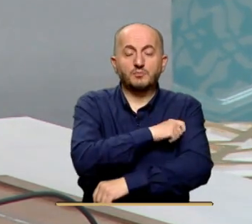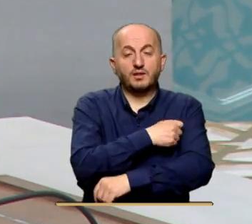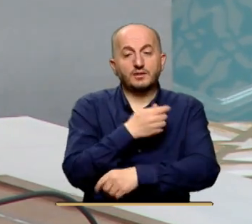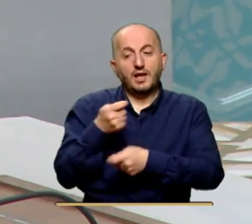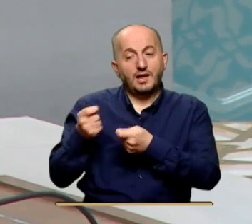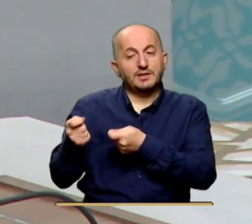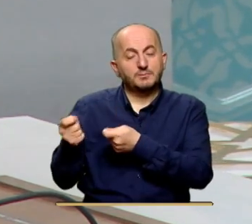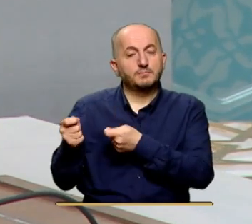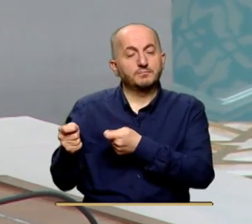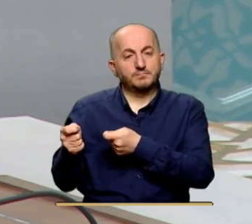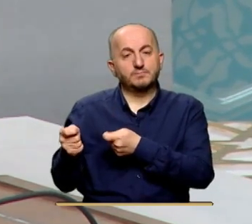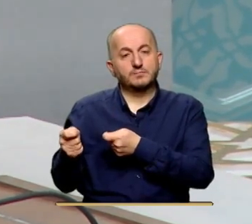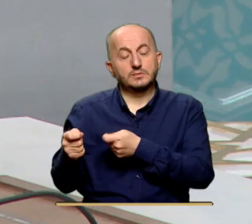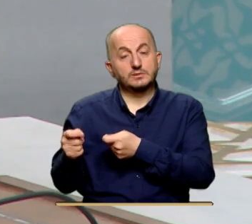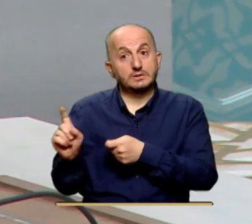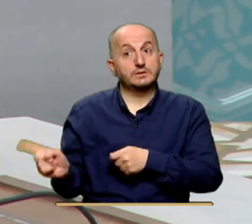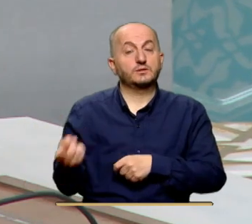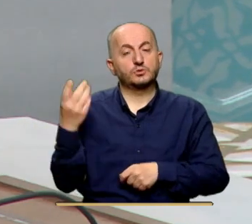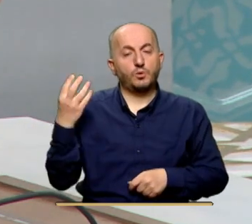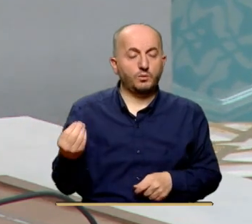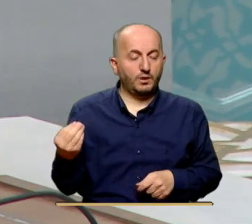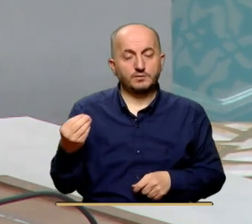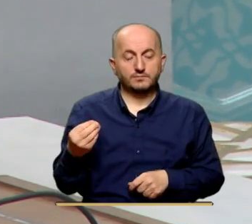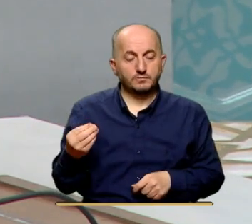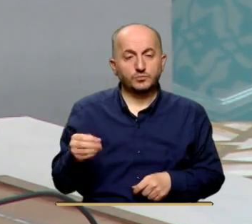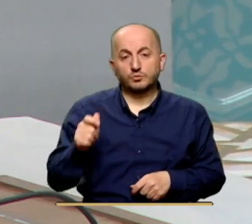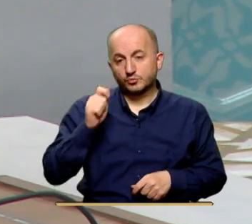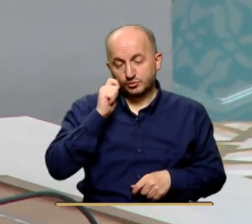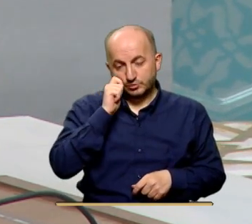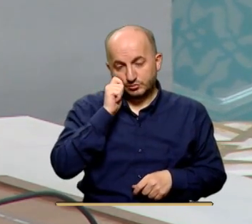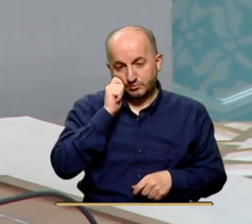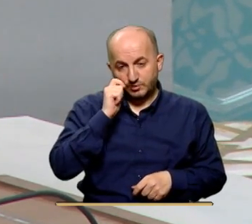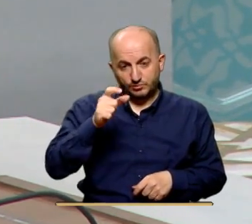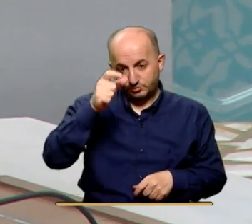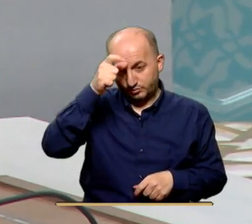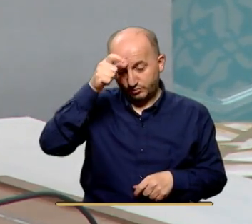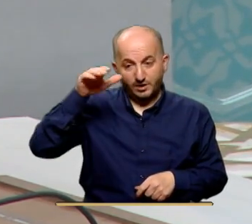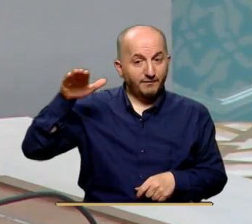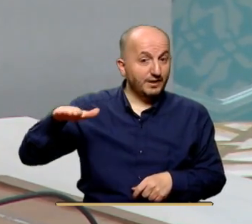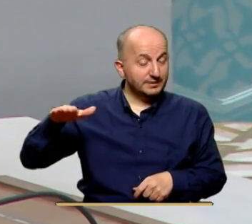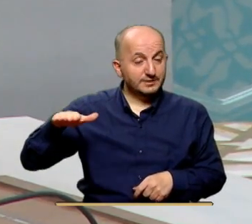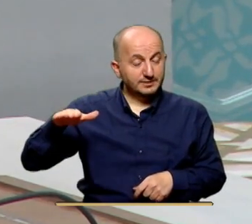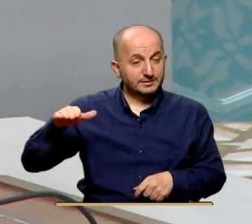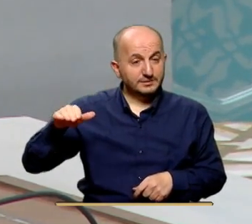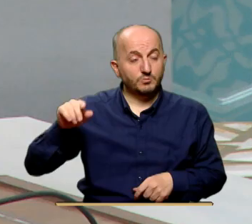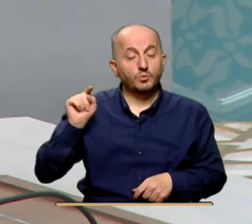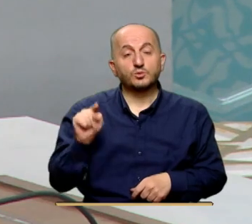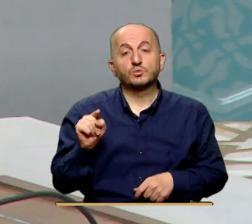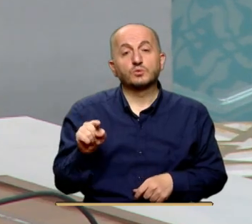okutuyor. Ve ilginç olan bu Müslüman Türk evladıdır.